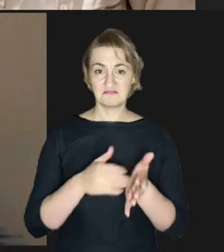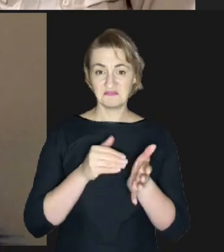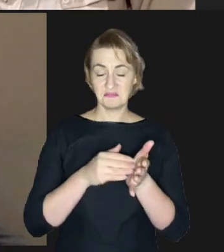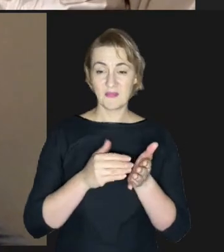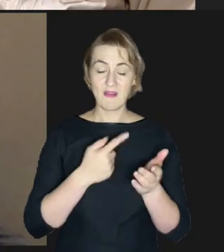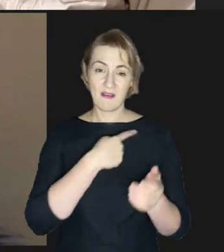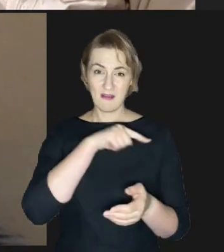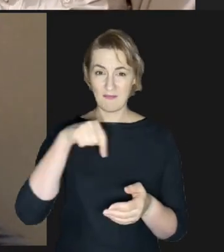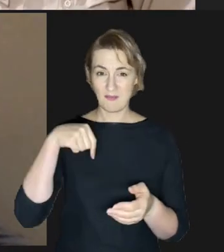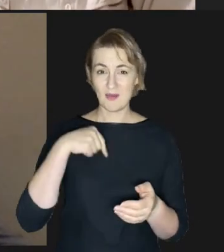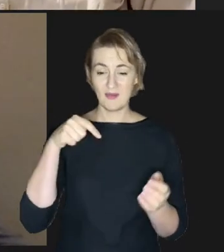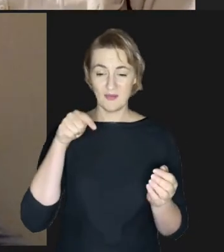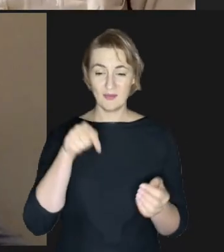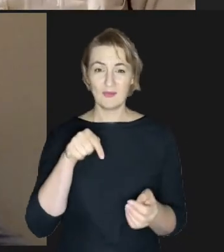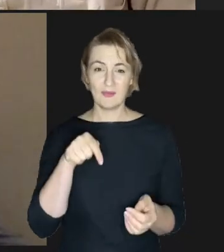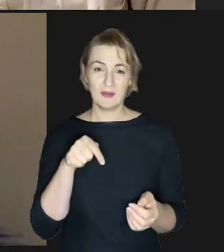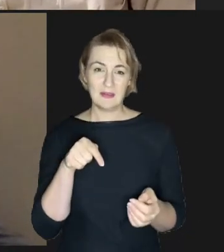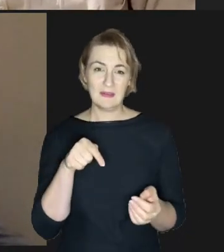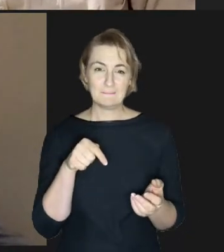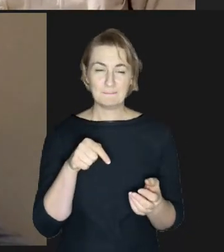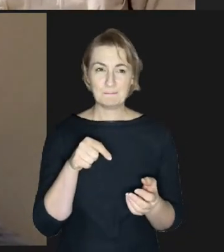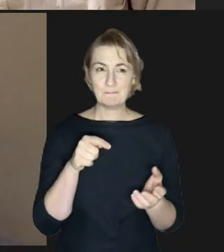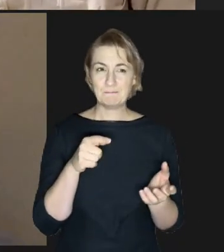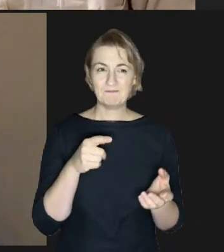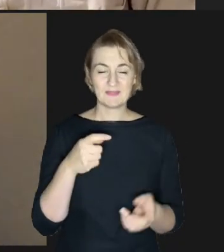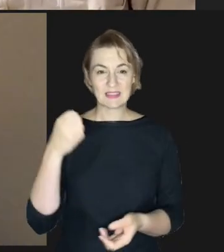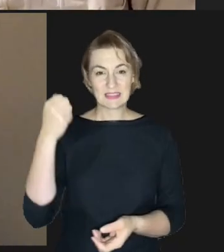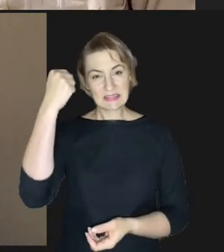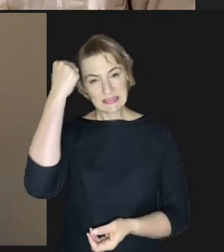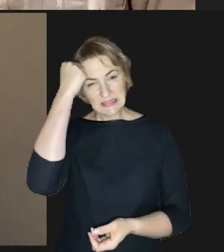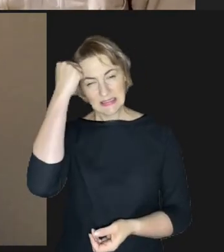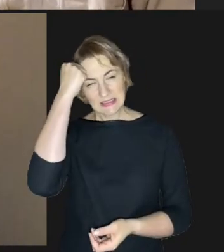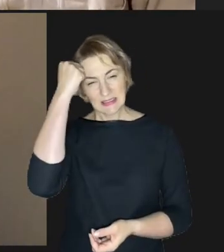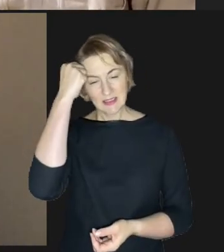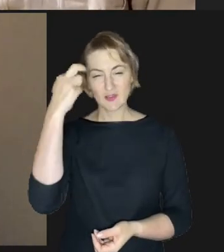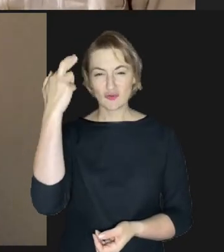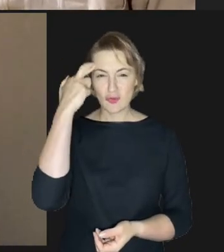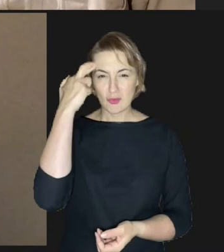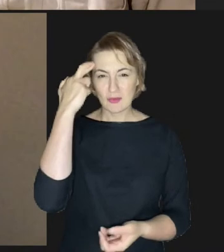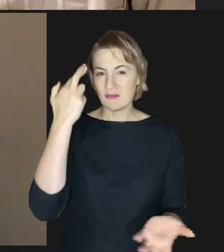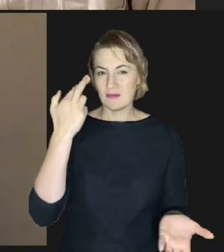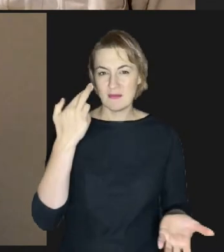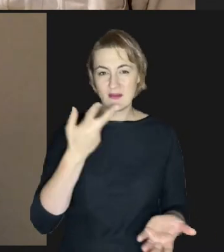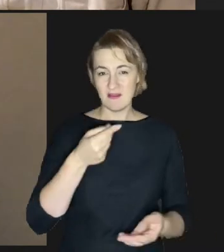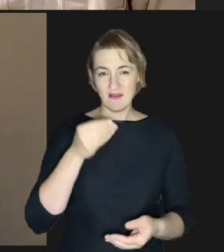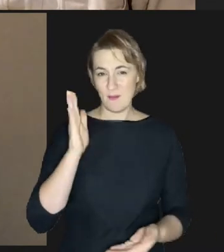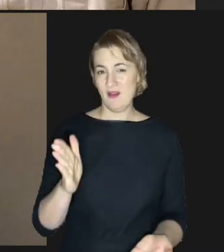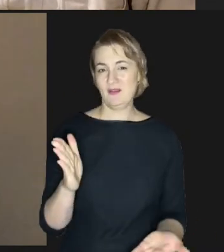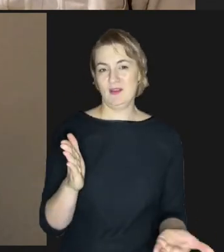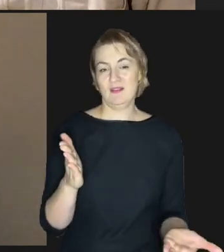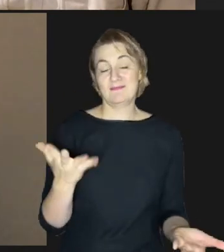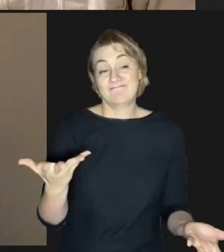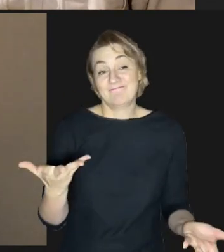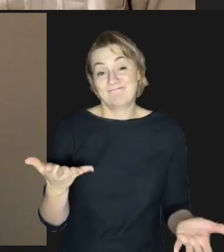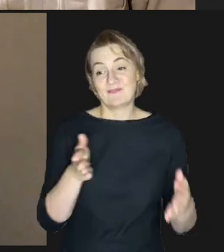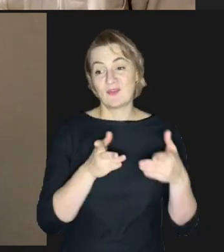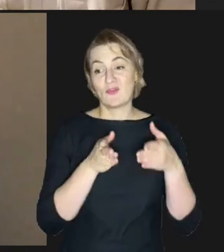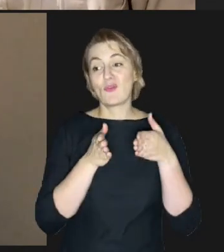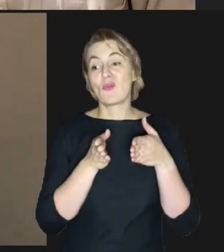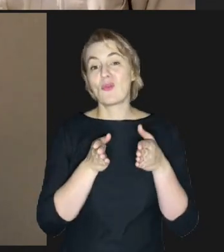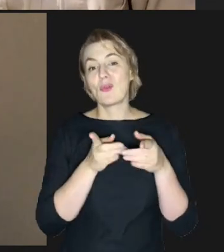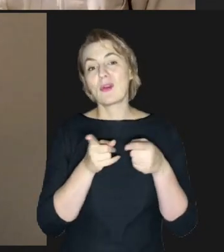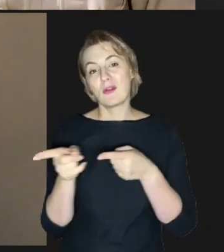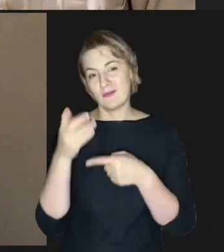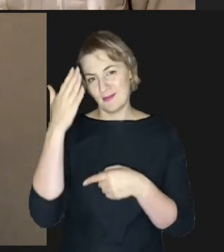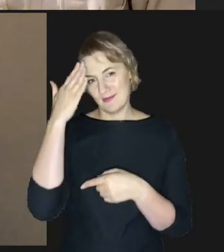nie uda nam się w cudzysłowie wbić do głów, to, no to idziemy w wiadomym kierunku.